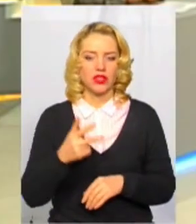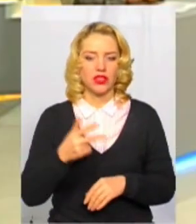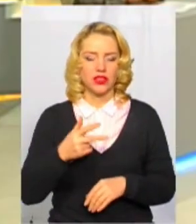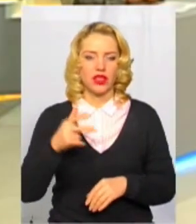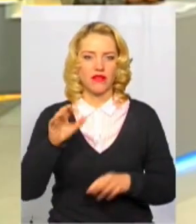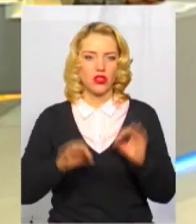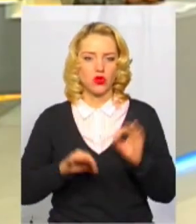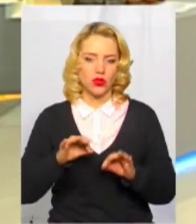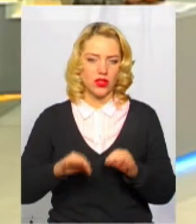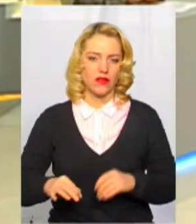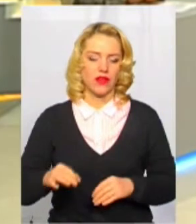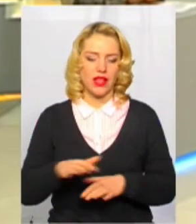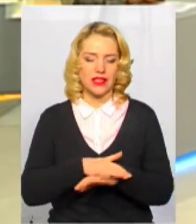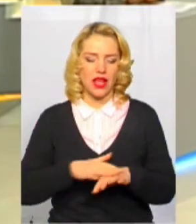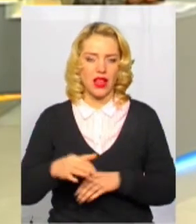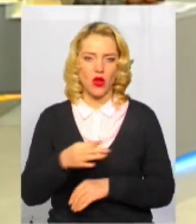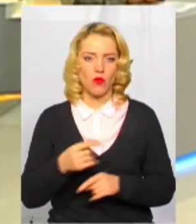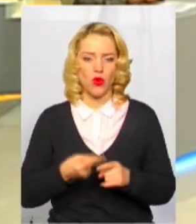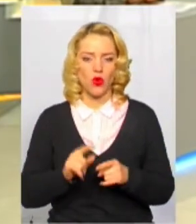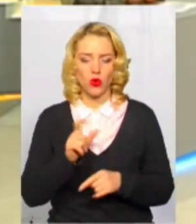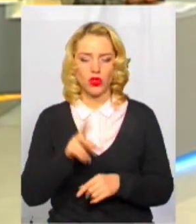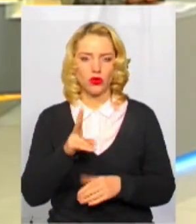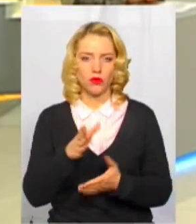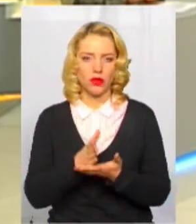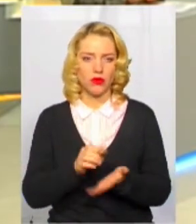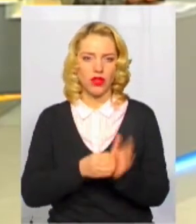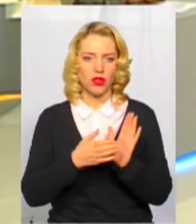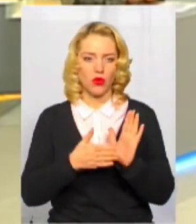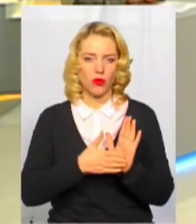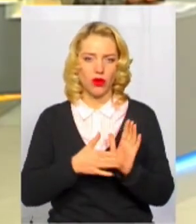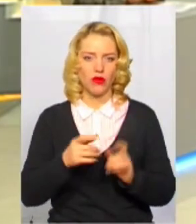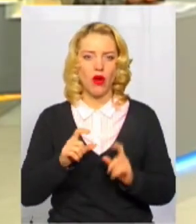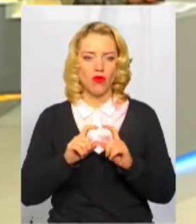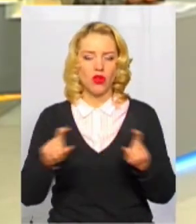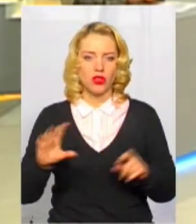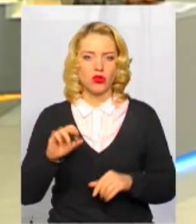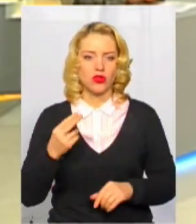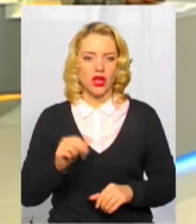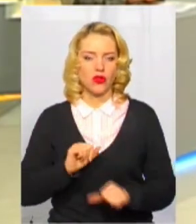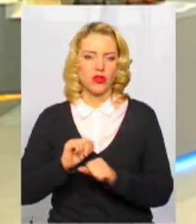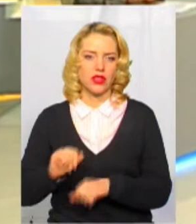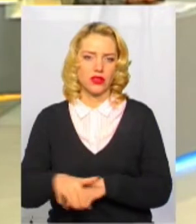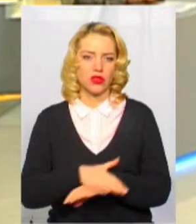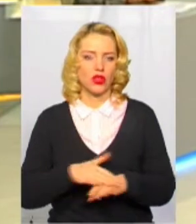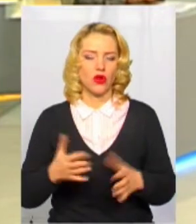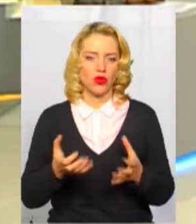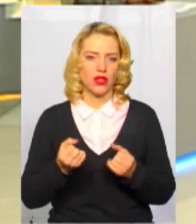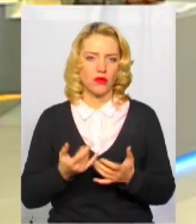30% населення області – це ті особи, які перебувають на обліку в органах соціального захисту населення і отримують різні види